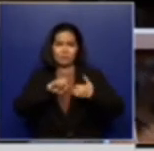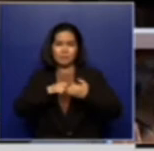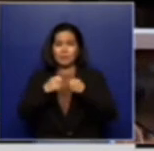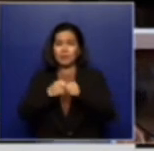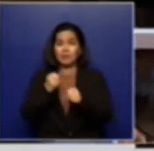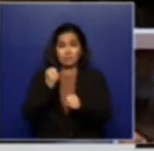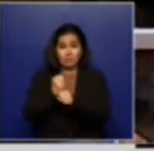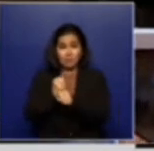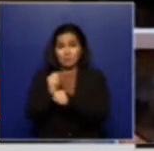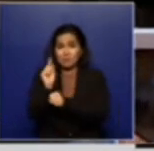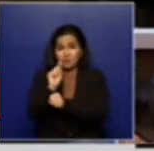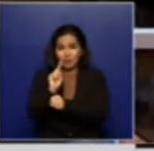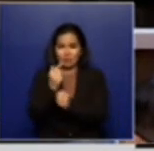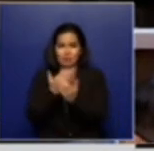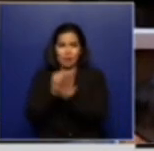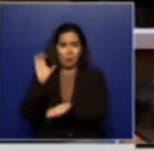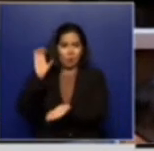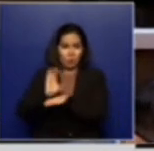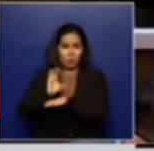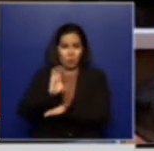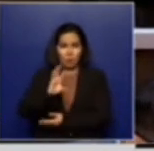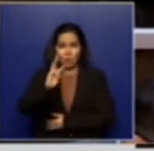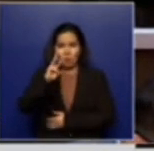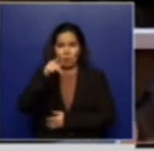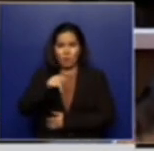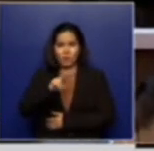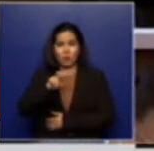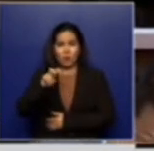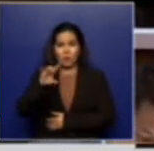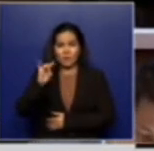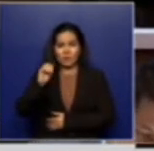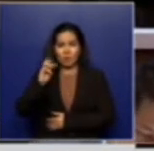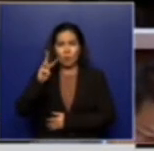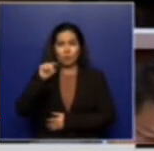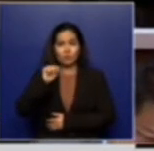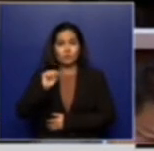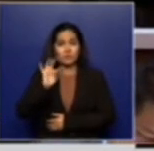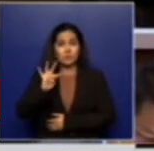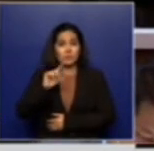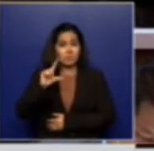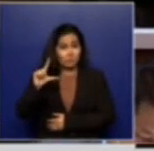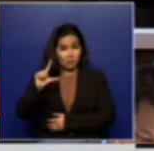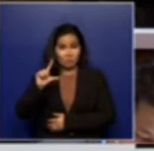ล้านคนแต่ไม่ทราบว่ารัฐบาลได้เตรียมการรับมือเรื่องนี้อย่างไรงบประมาณที่ตั้งไว้6280 6.4ล้านจะเพียงพอในการแก้ปัญหาหรือไม่การค้ายาเสพติดในปัจจุบันนี้ได้พัฒนาไปอย่างมากมายไม่ว่าจะเป็นการซื้อการขายทางออนไลน์จะมืดจะรับมืออย่างไรและที่สำคัญอีกอันหนึ่งนะคะท่านประธานการค้า